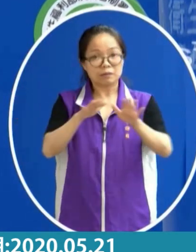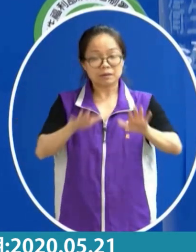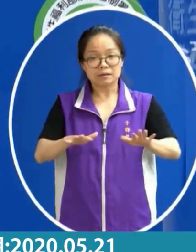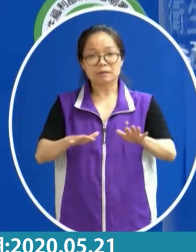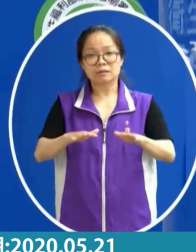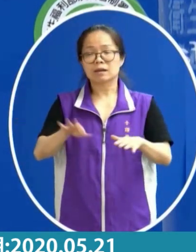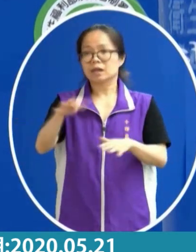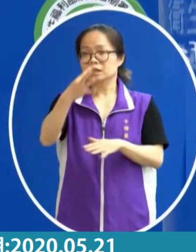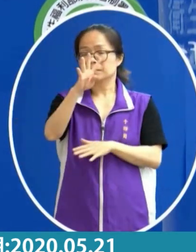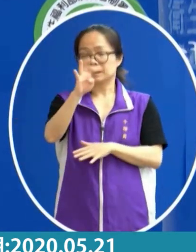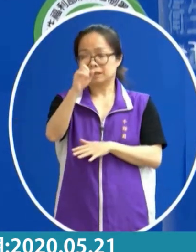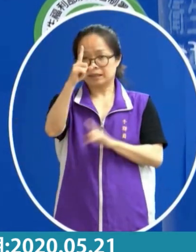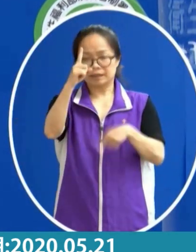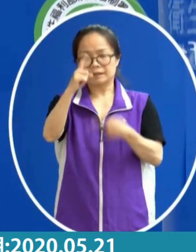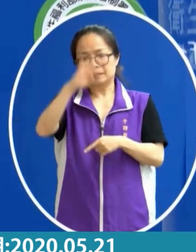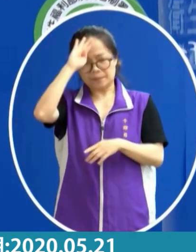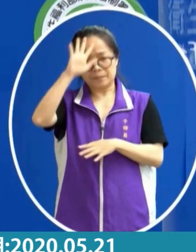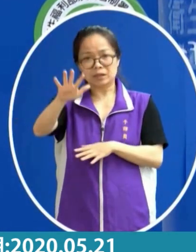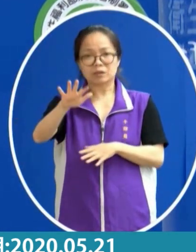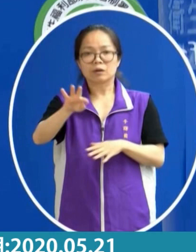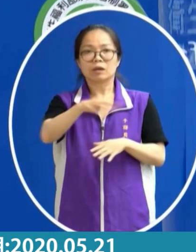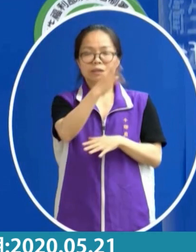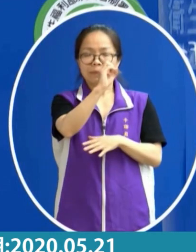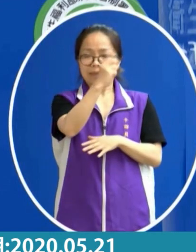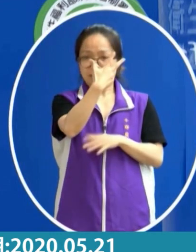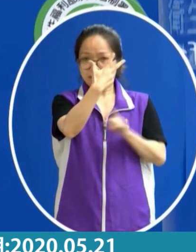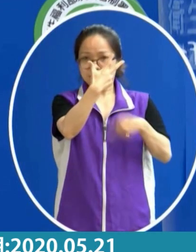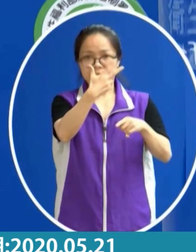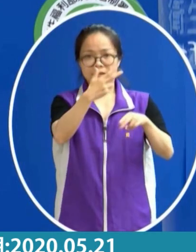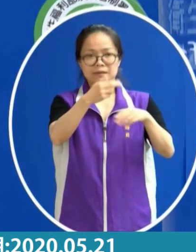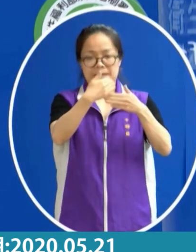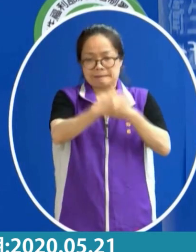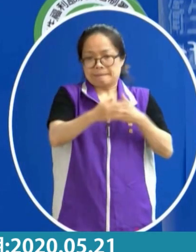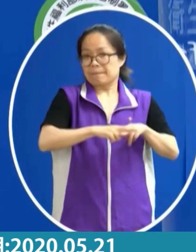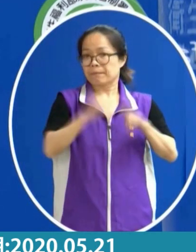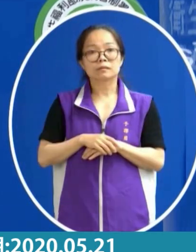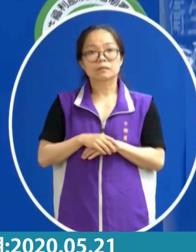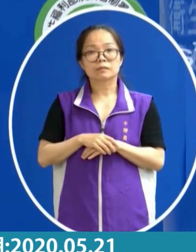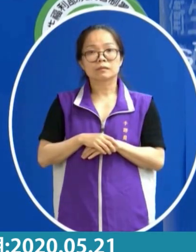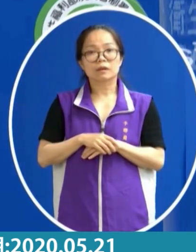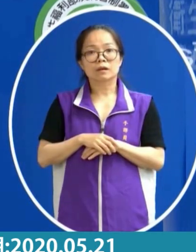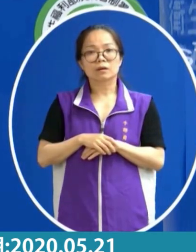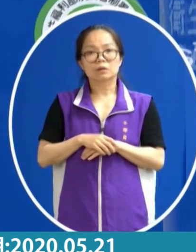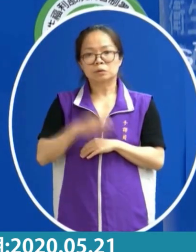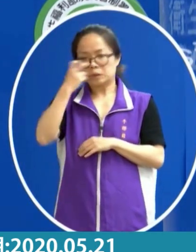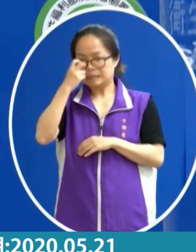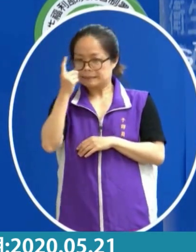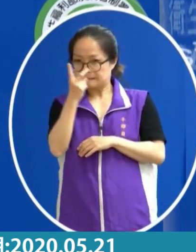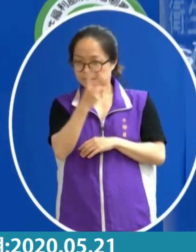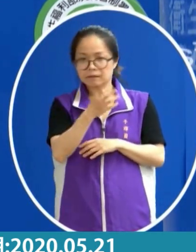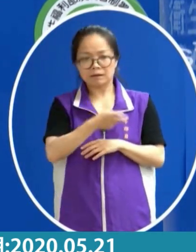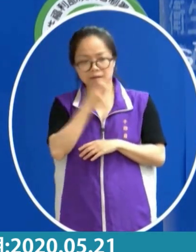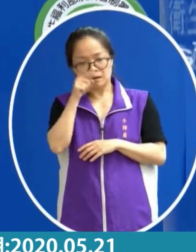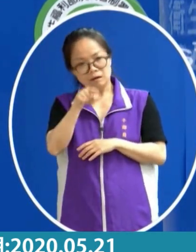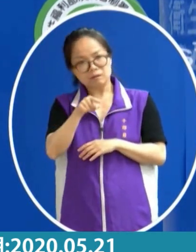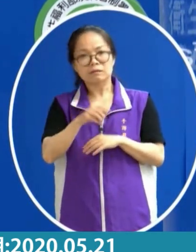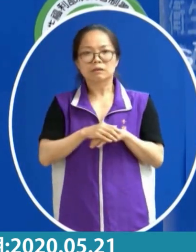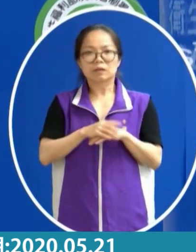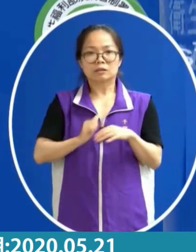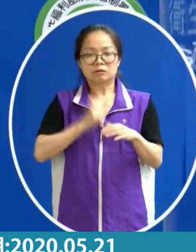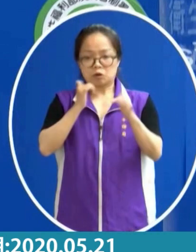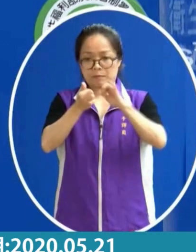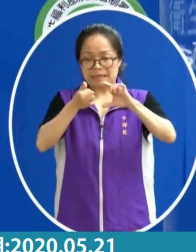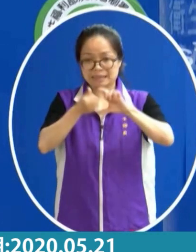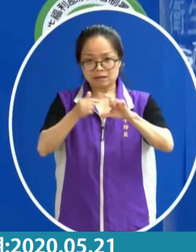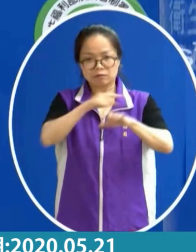总共441人确诊，407人解除隔离。多重的来看，我还是讲，就是说我们的社